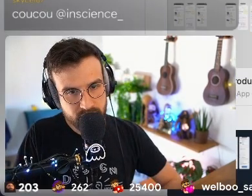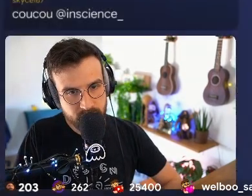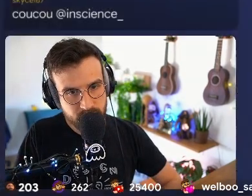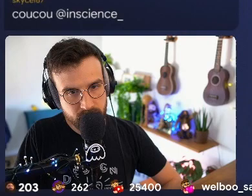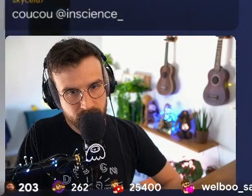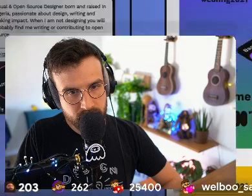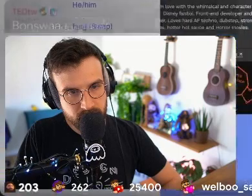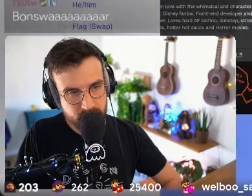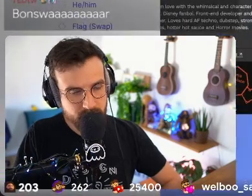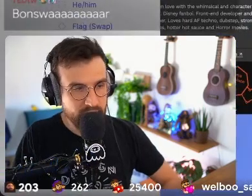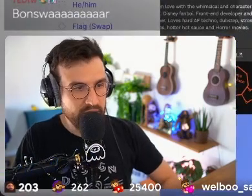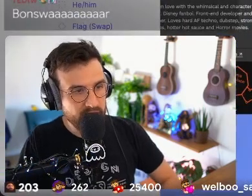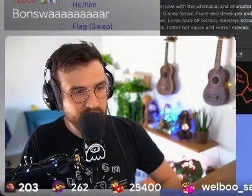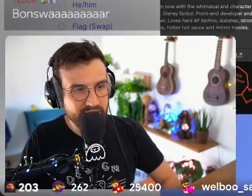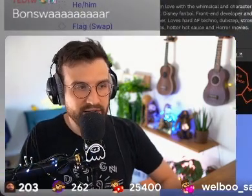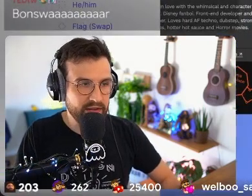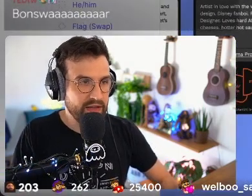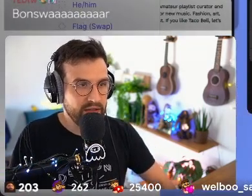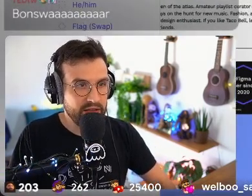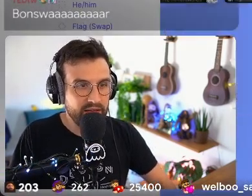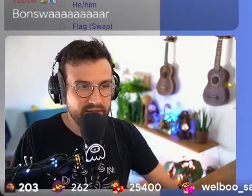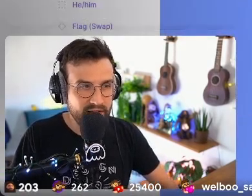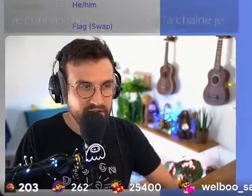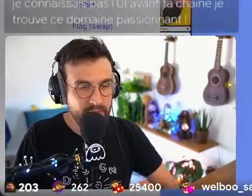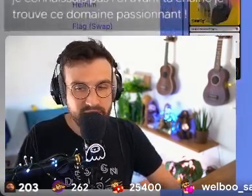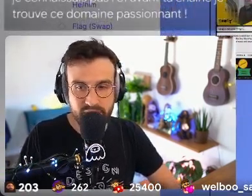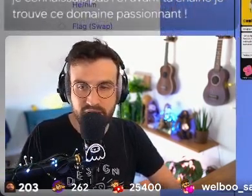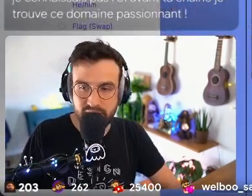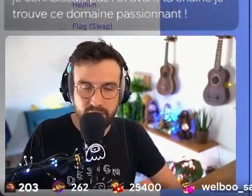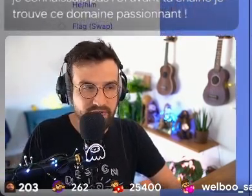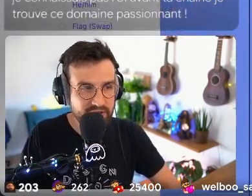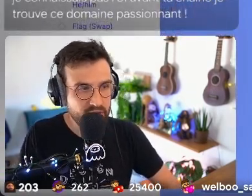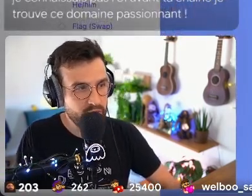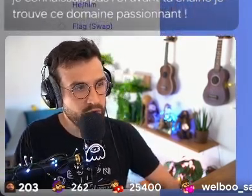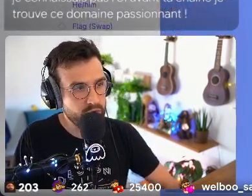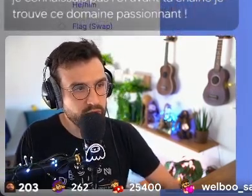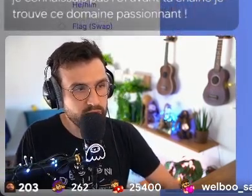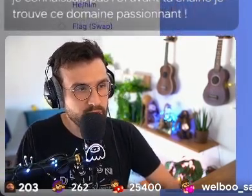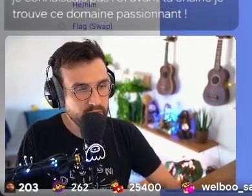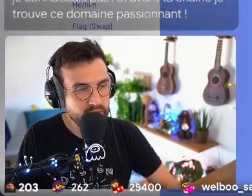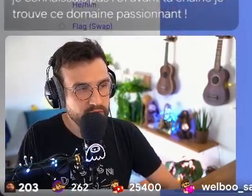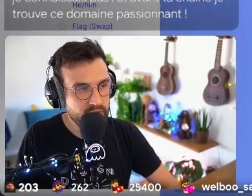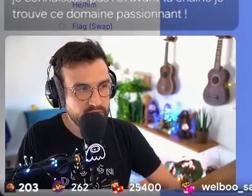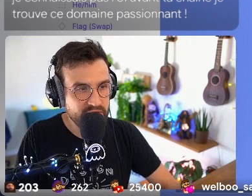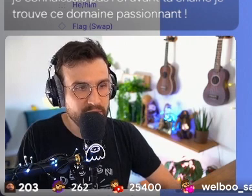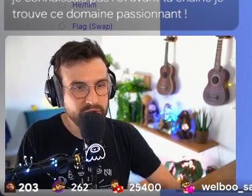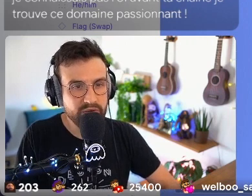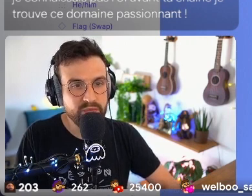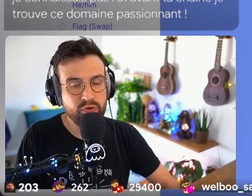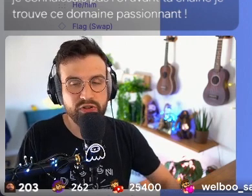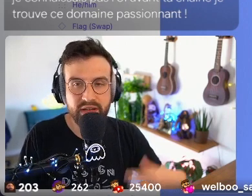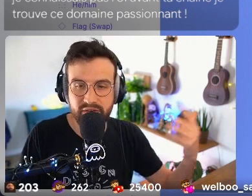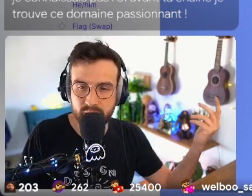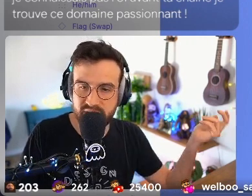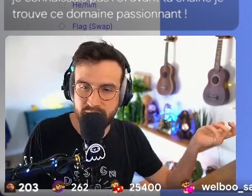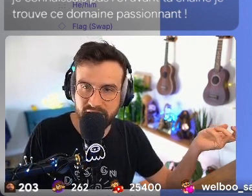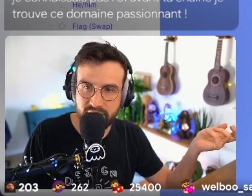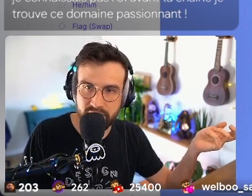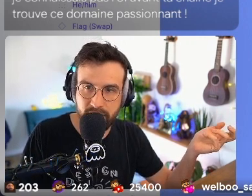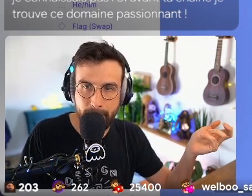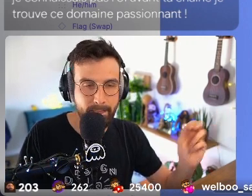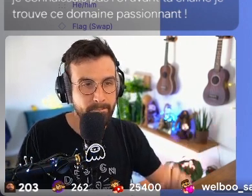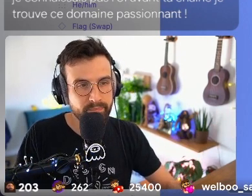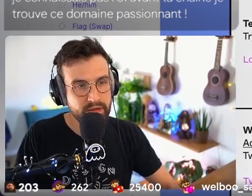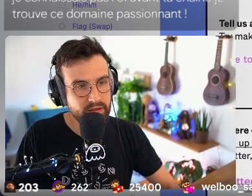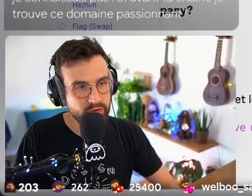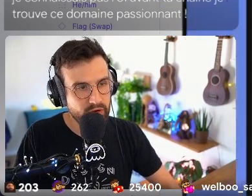Figma, hop. Regardez ça. Ça, je sais pas si vous l'avez vu, mais c'est le document que Figma donnait pour générer son petit badge.